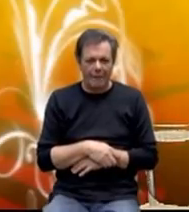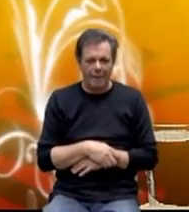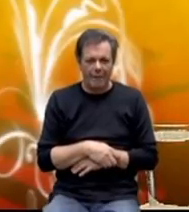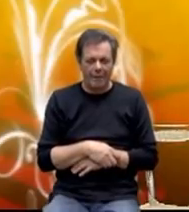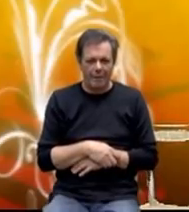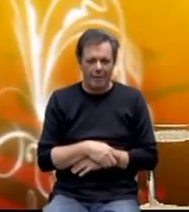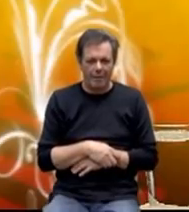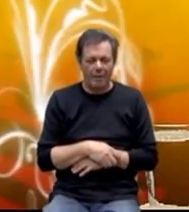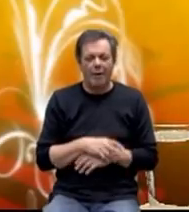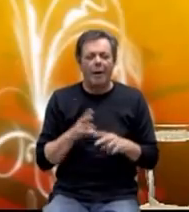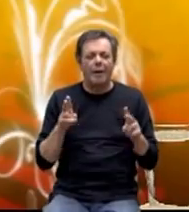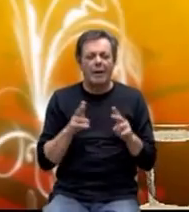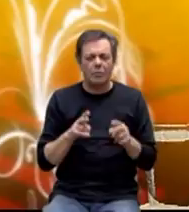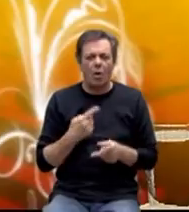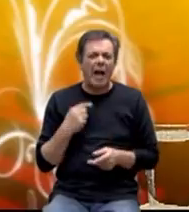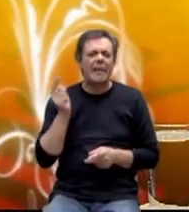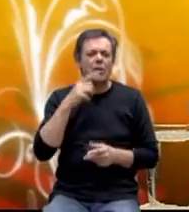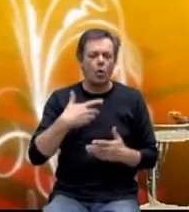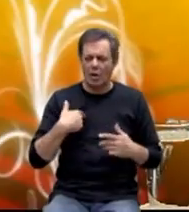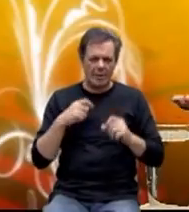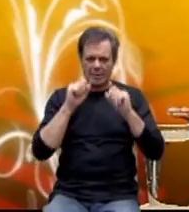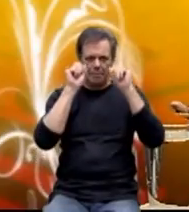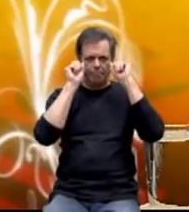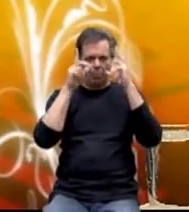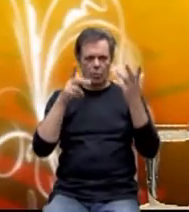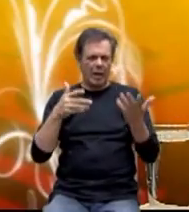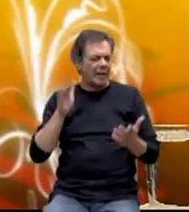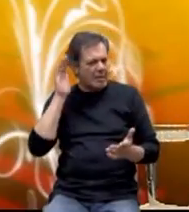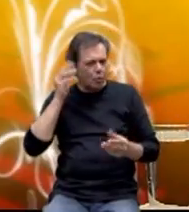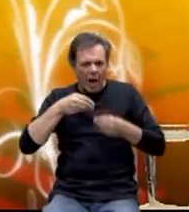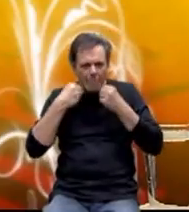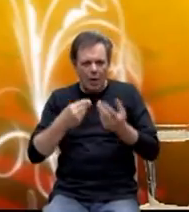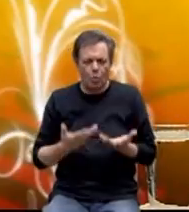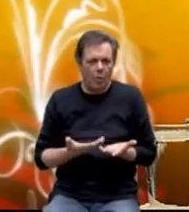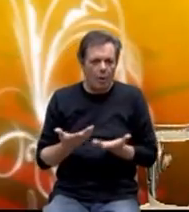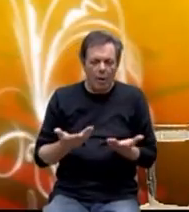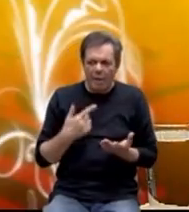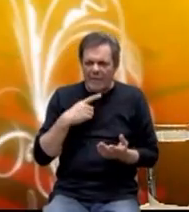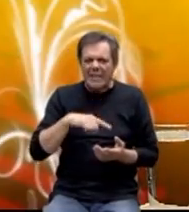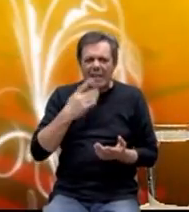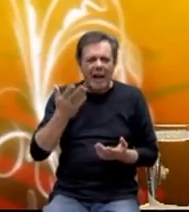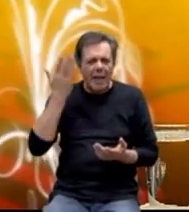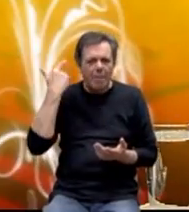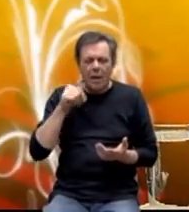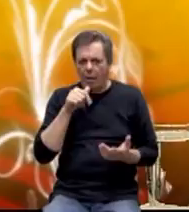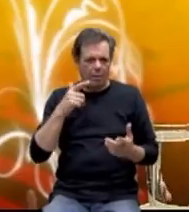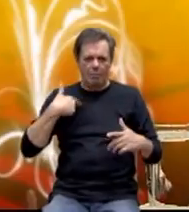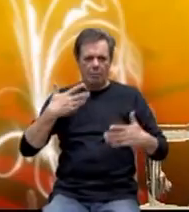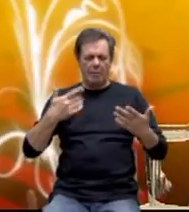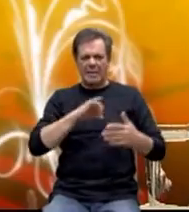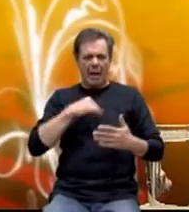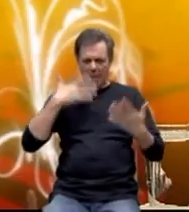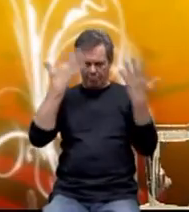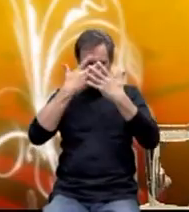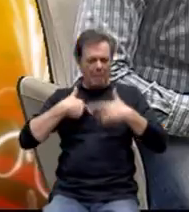samo vrlo kratko. Darko, kad ste došli k sebi, kad ste slušali priču i ovo ono, vi ste i dalje bili u nedoumici. Što se